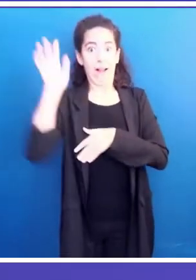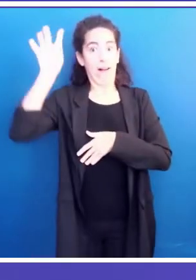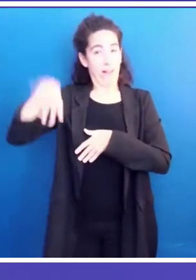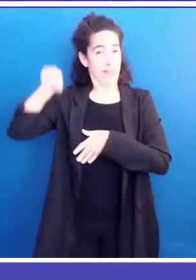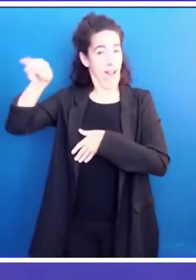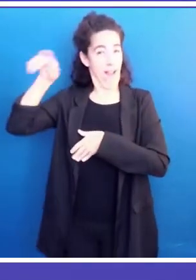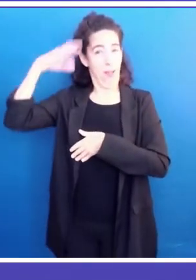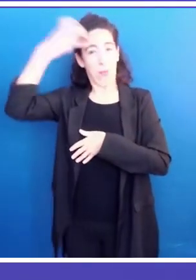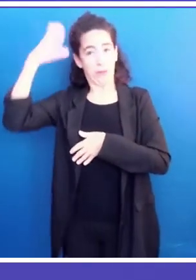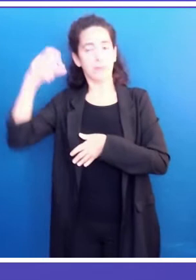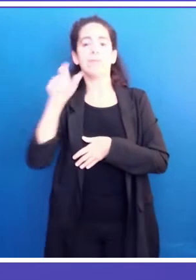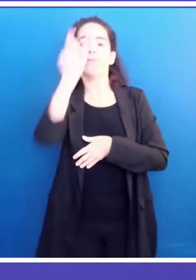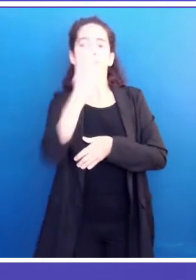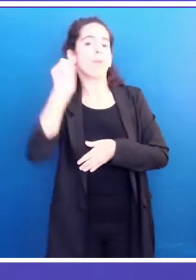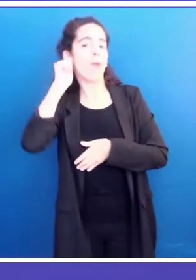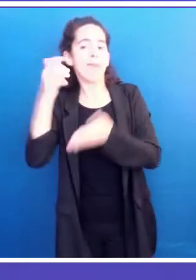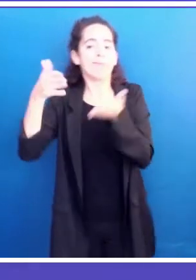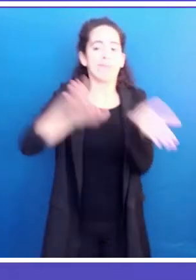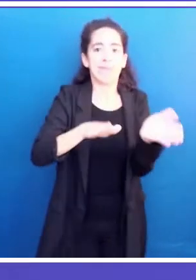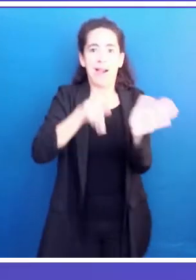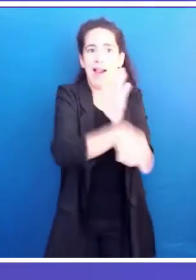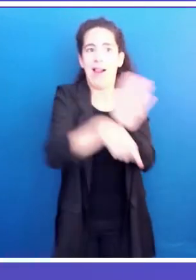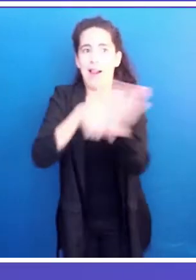لقتل الإناث زاد المعدل،